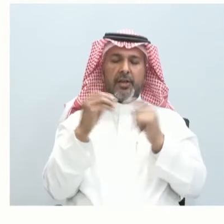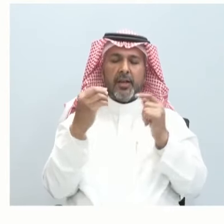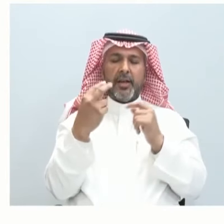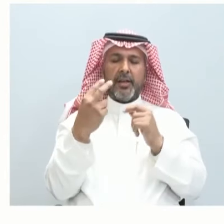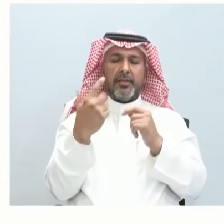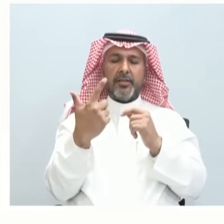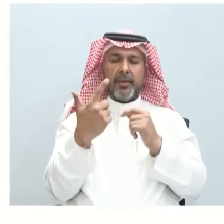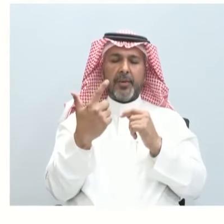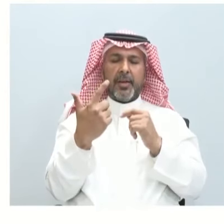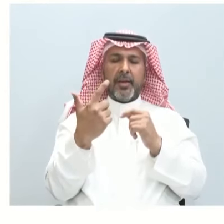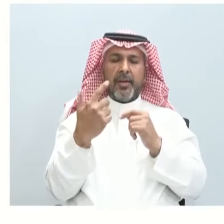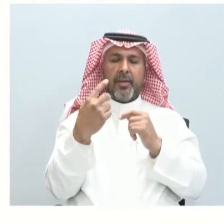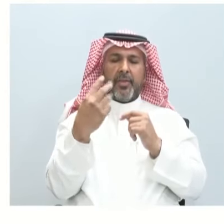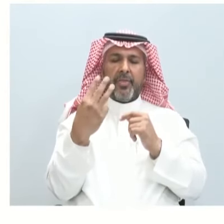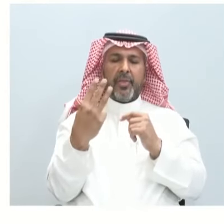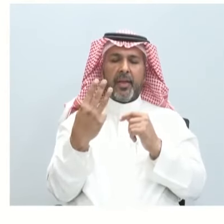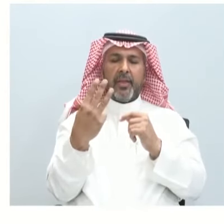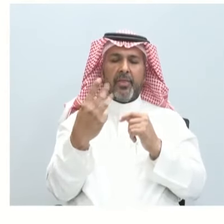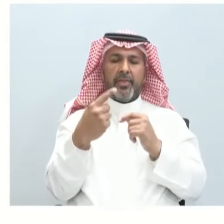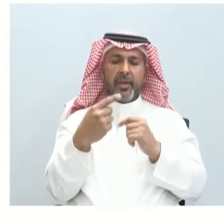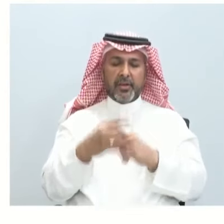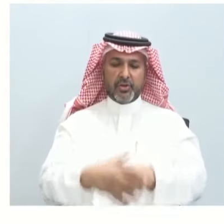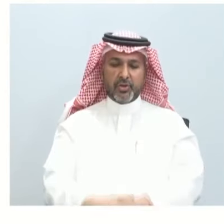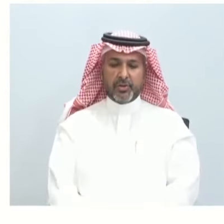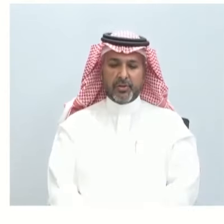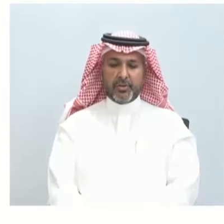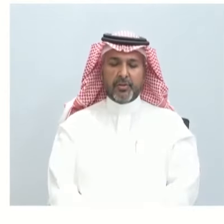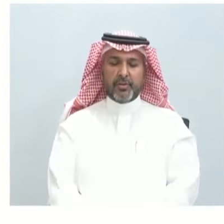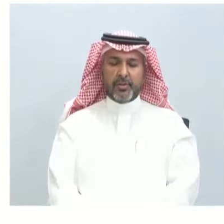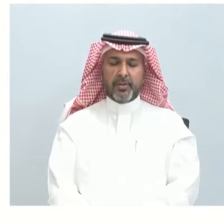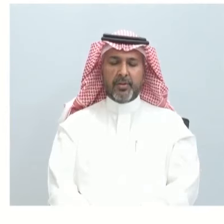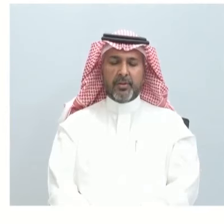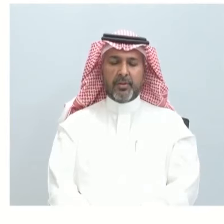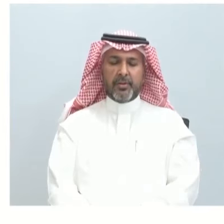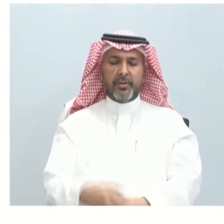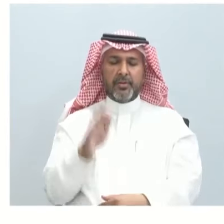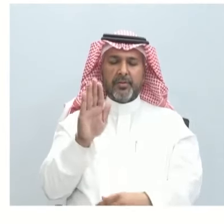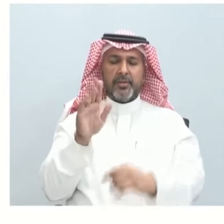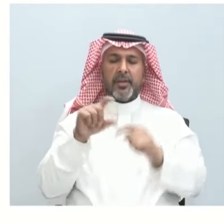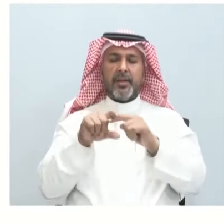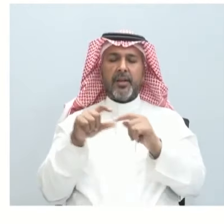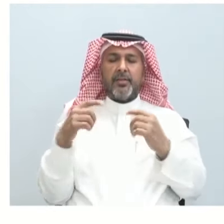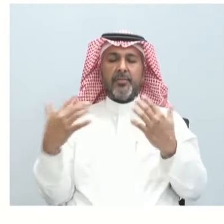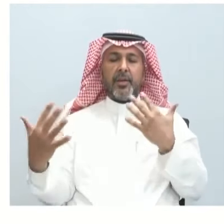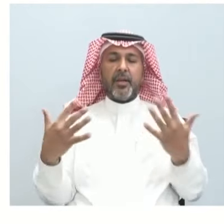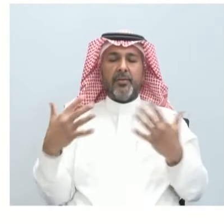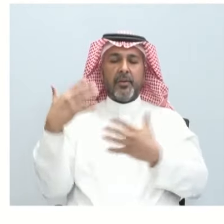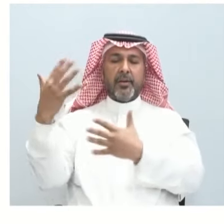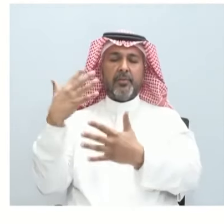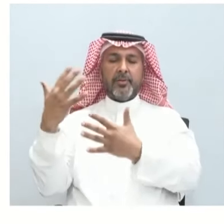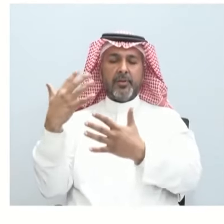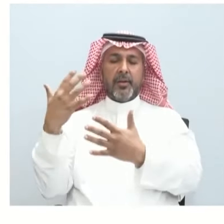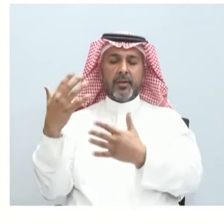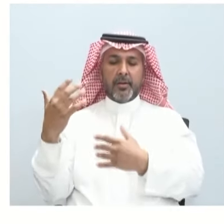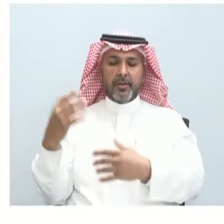نقوم باجاد الناتج ثمان سنين ناقص ثلاثه سين خمسه سين تساوي 13 نقسم الطرفين على السين اذا